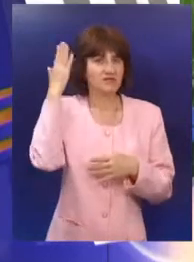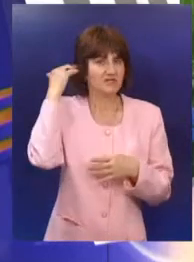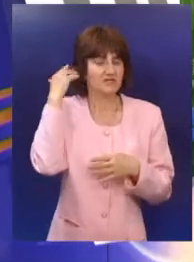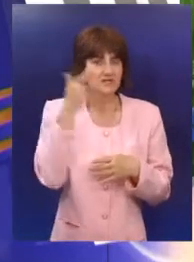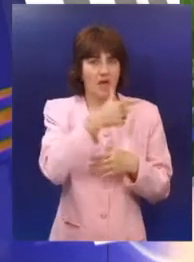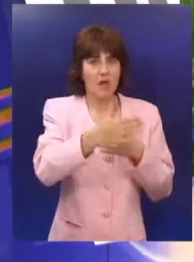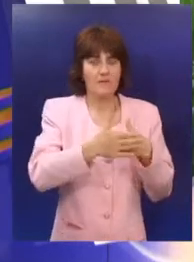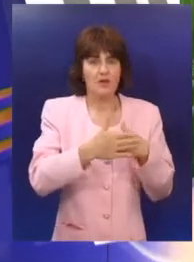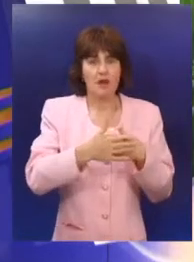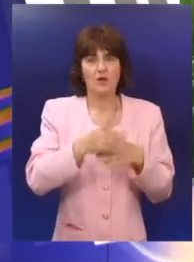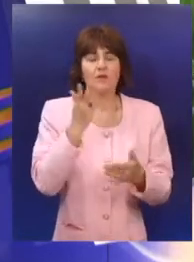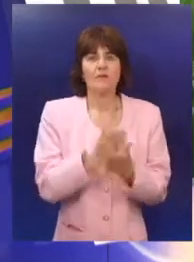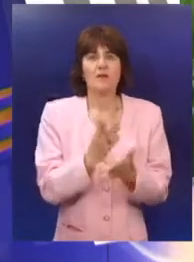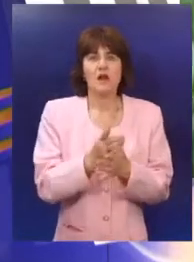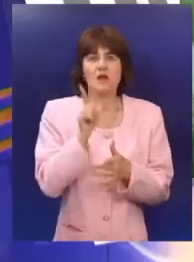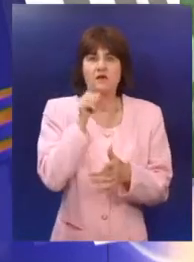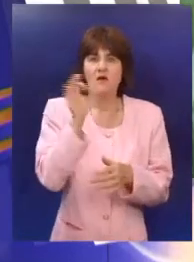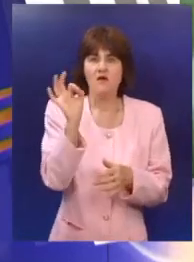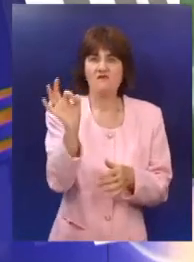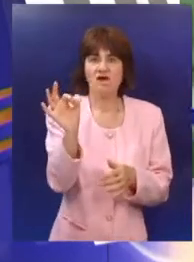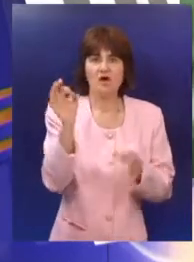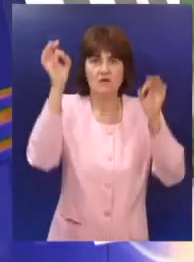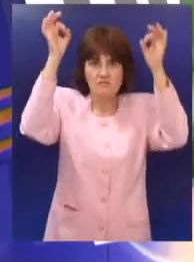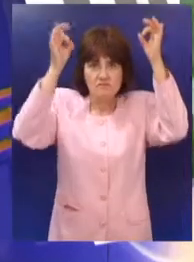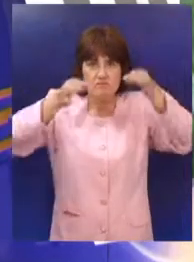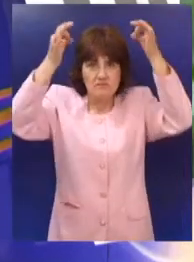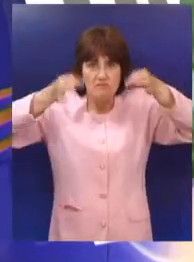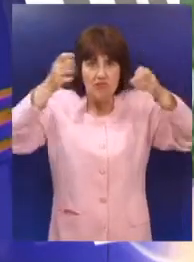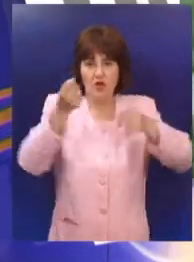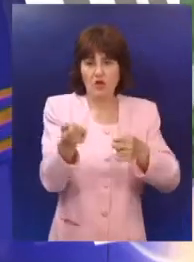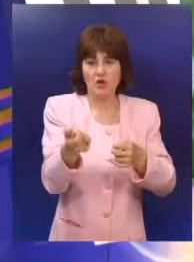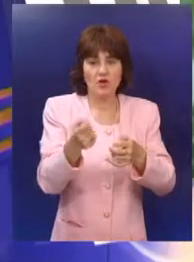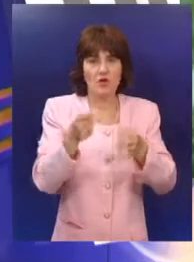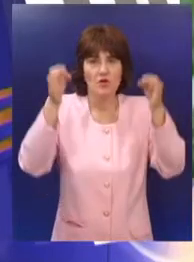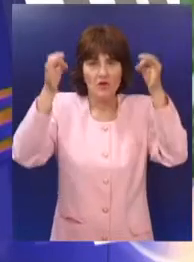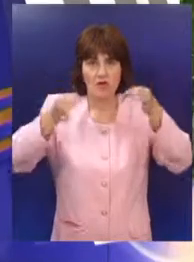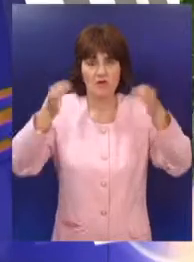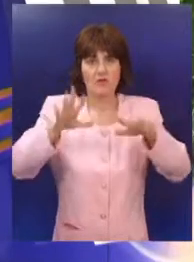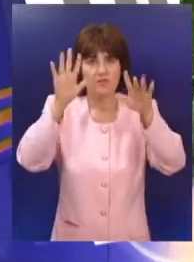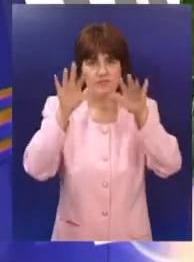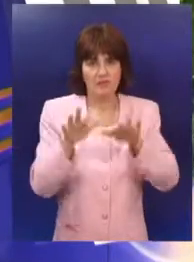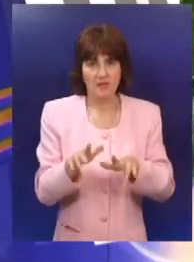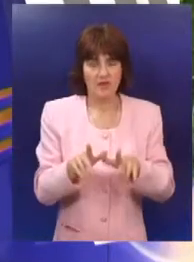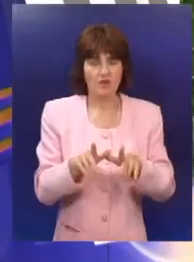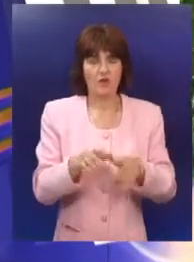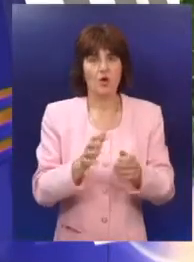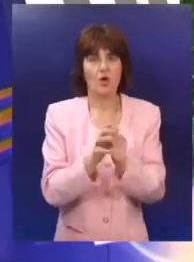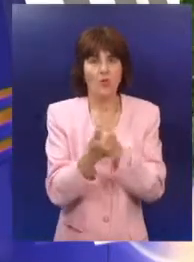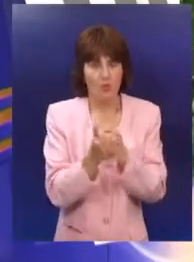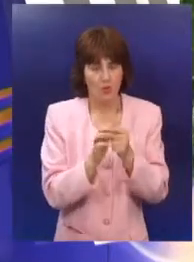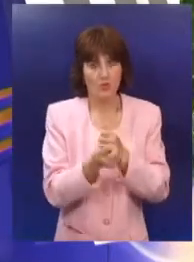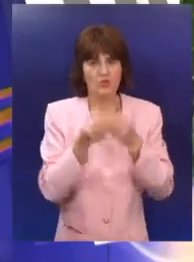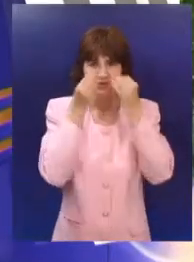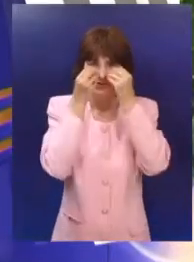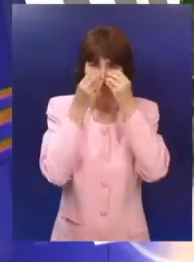Mikićeva zahvatio je gradonosni oblak, a padao je grad veličine od oraha do nokta. Usevi, pšenica i kukuruz pretrpeli su štetu koja